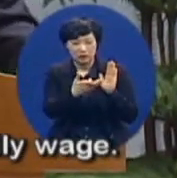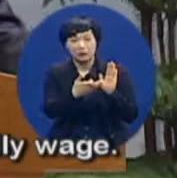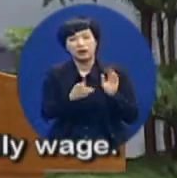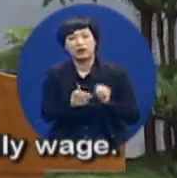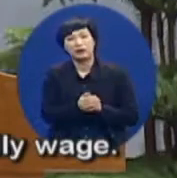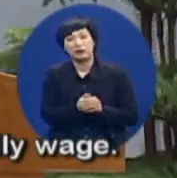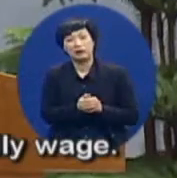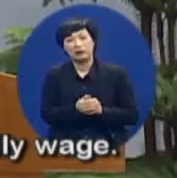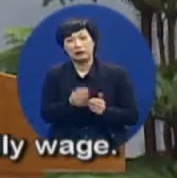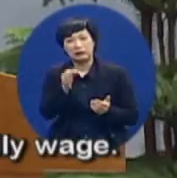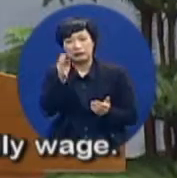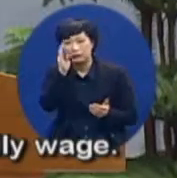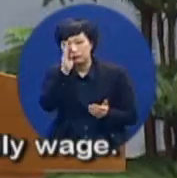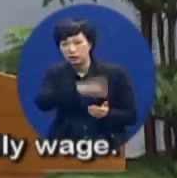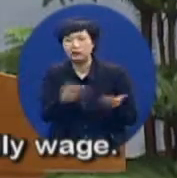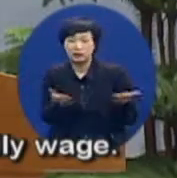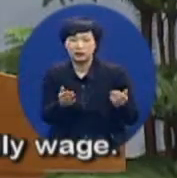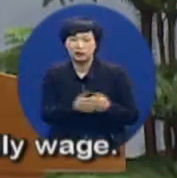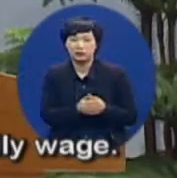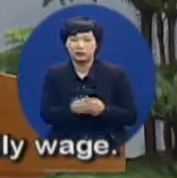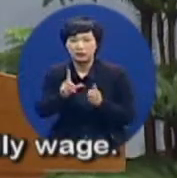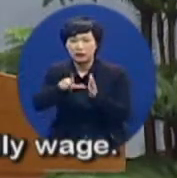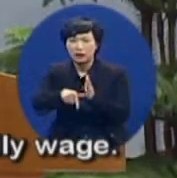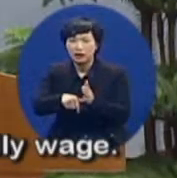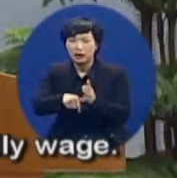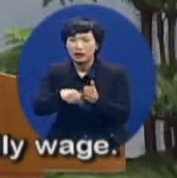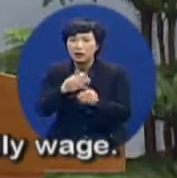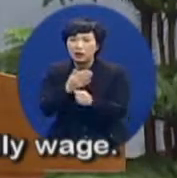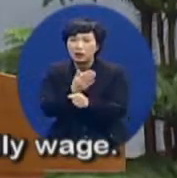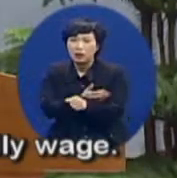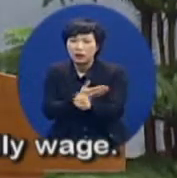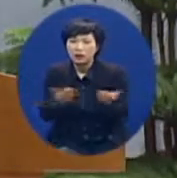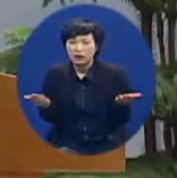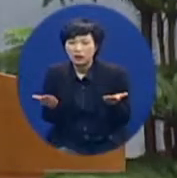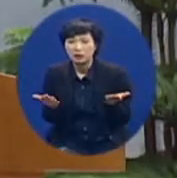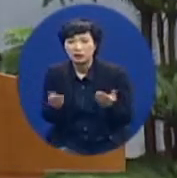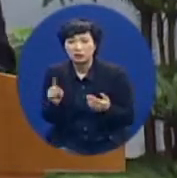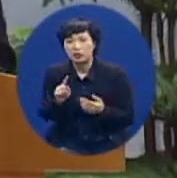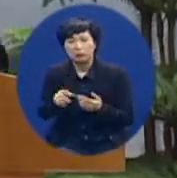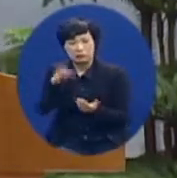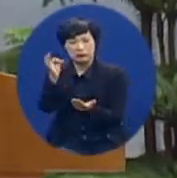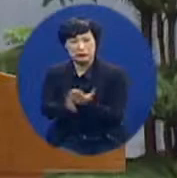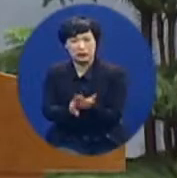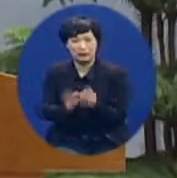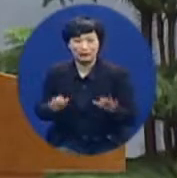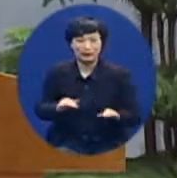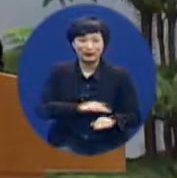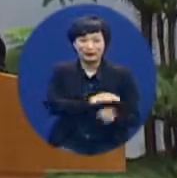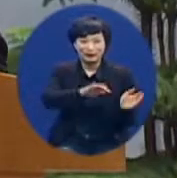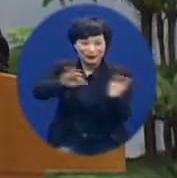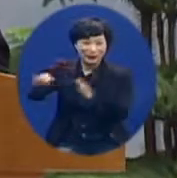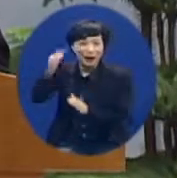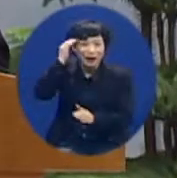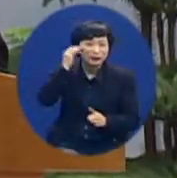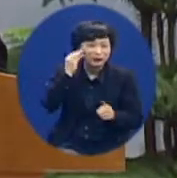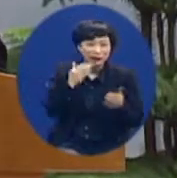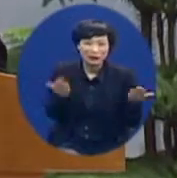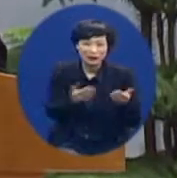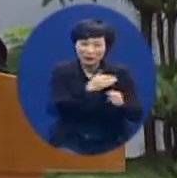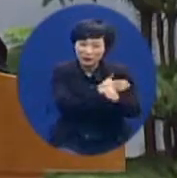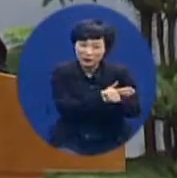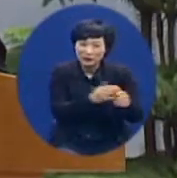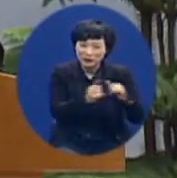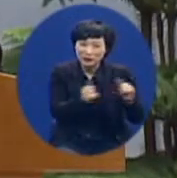그리고 목수 품도 아주 싸 우리나라 목수는 기술자가 품이